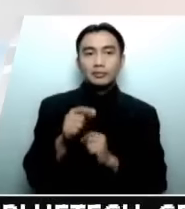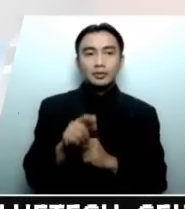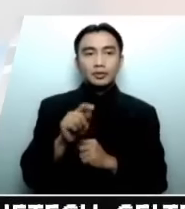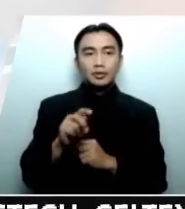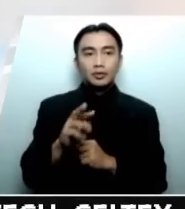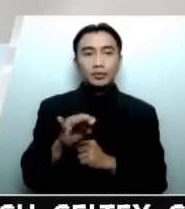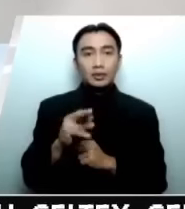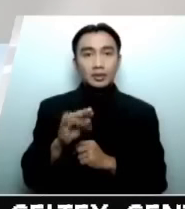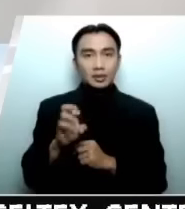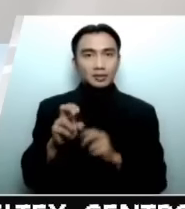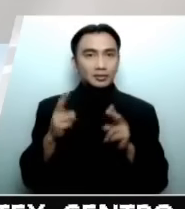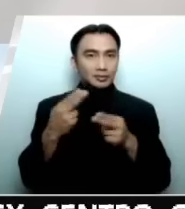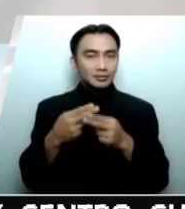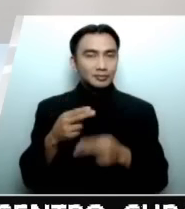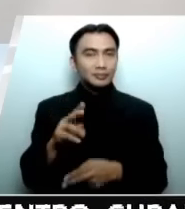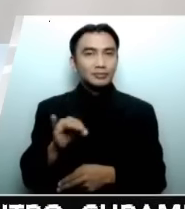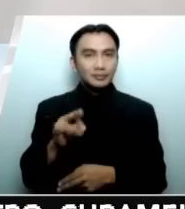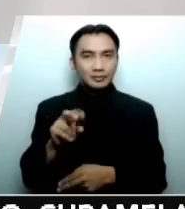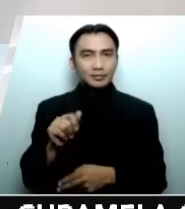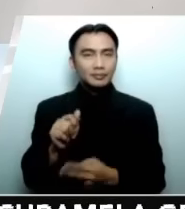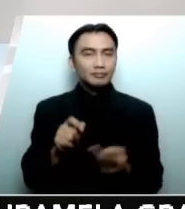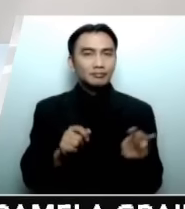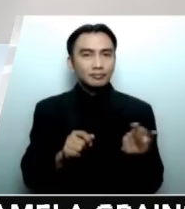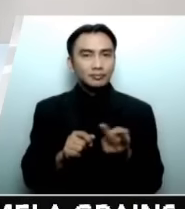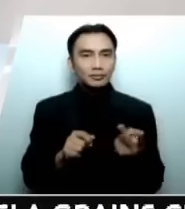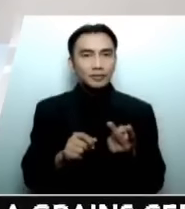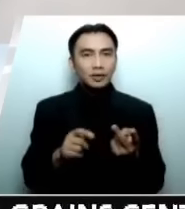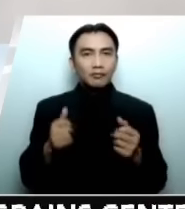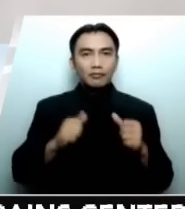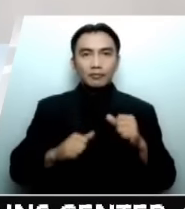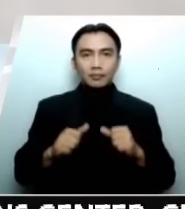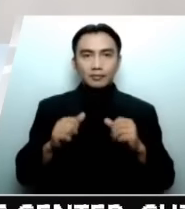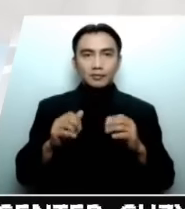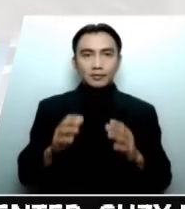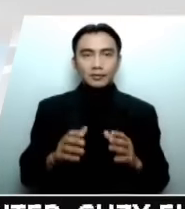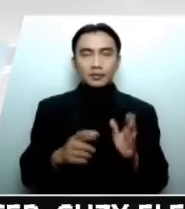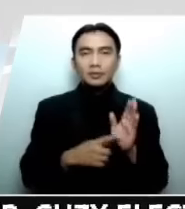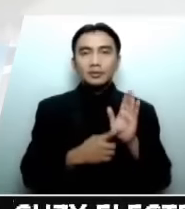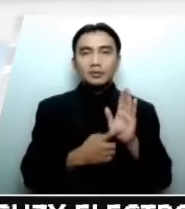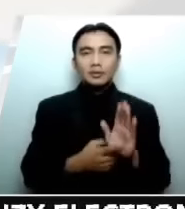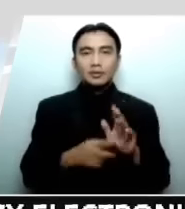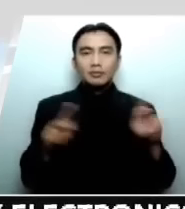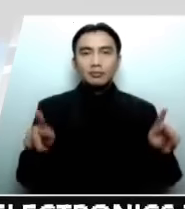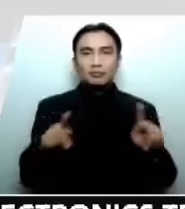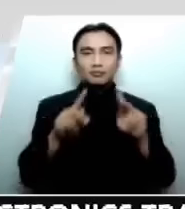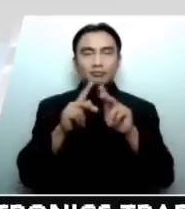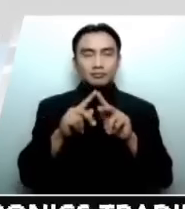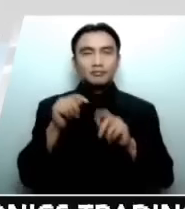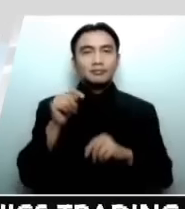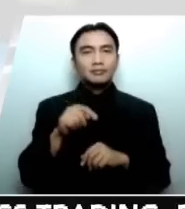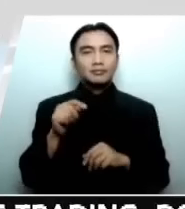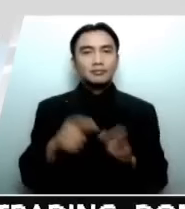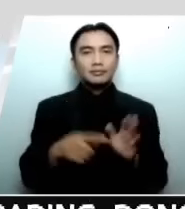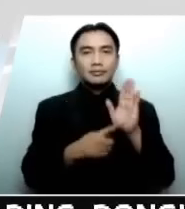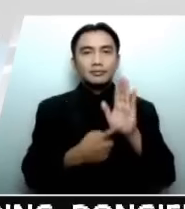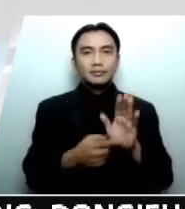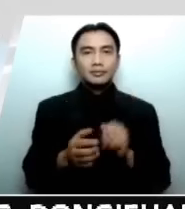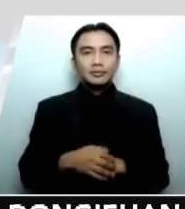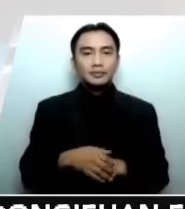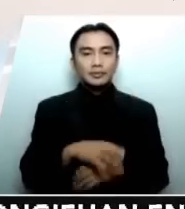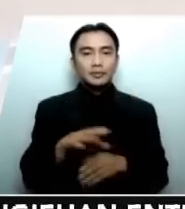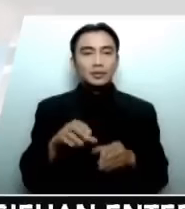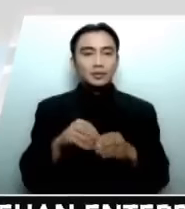dalawang international artists sa front row ng dinaluhang Paris Fashion Show. Nasa event din sila Zendaya,